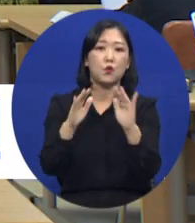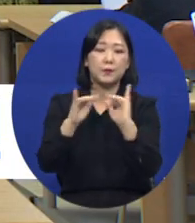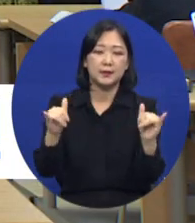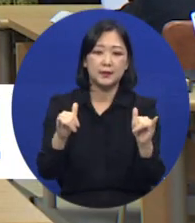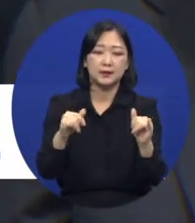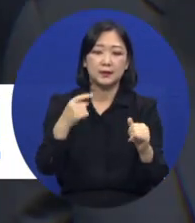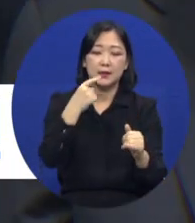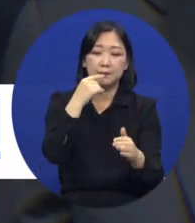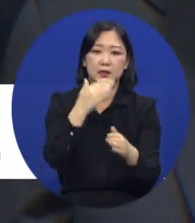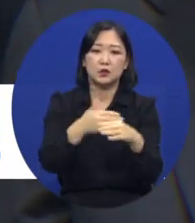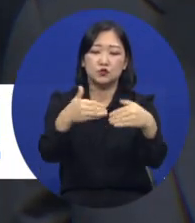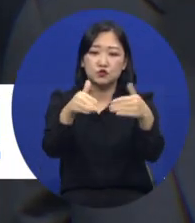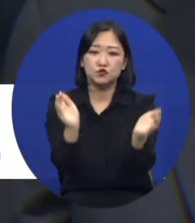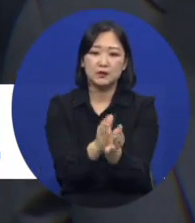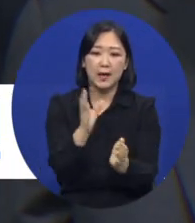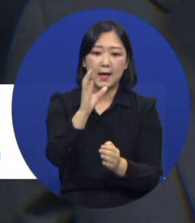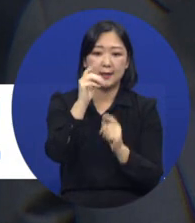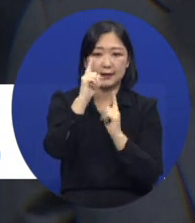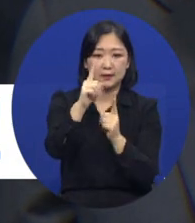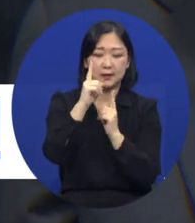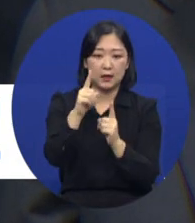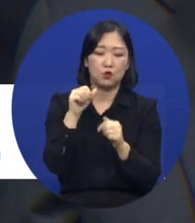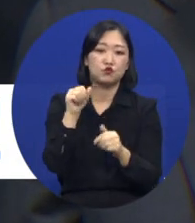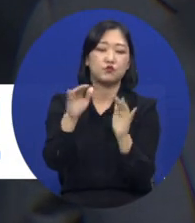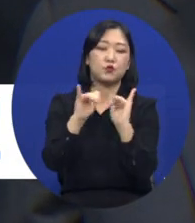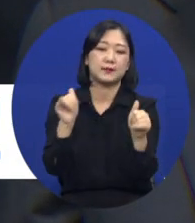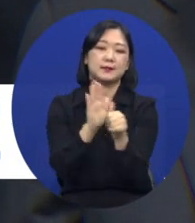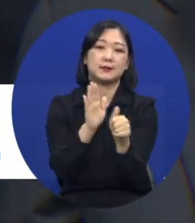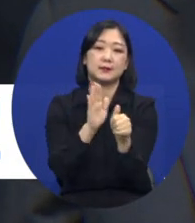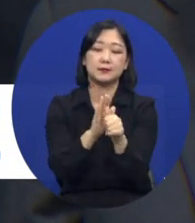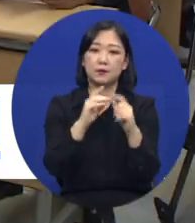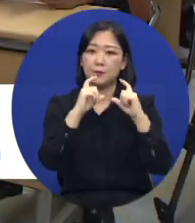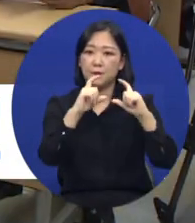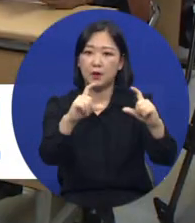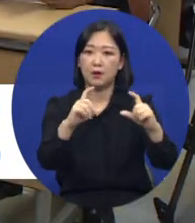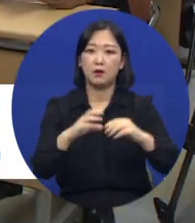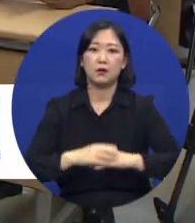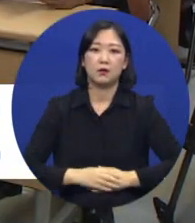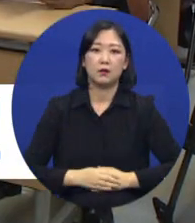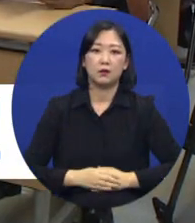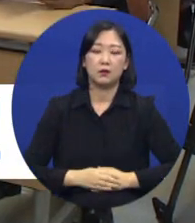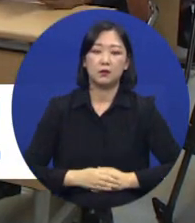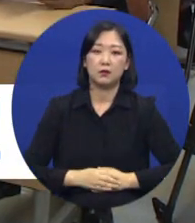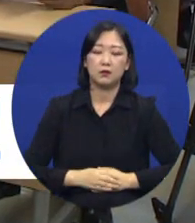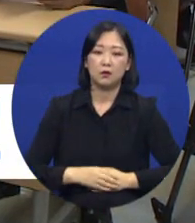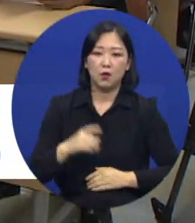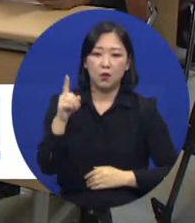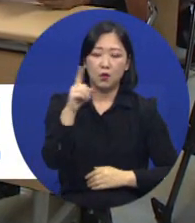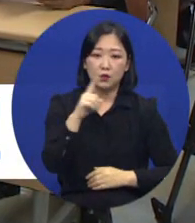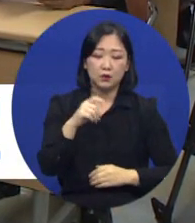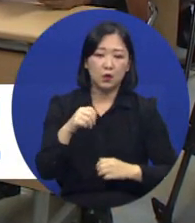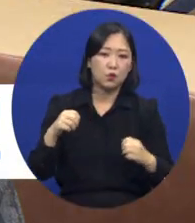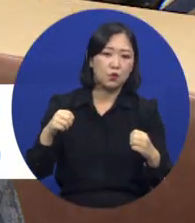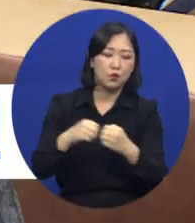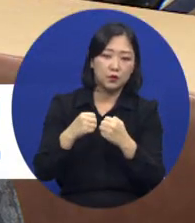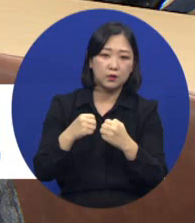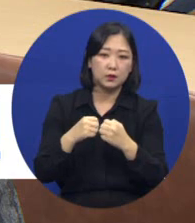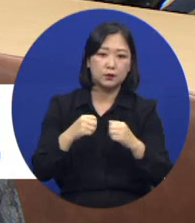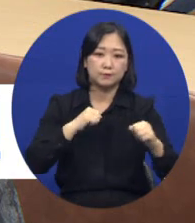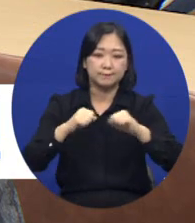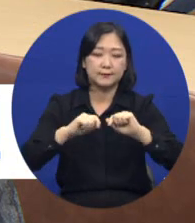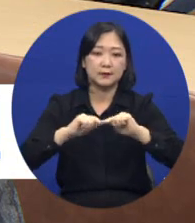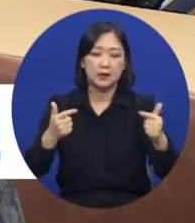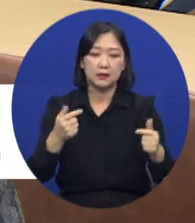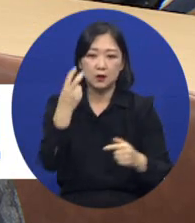민주당의 가치에 합당한 이낙연 후보를 지지한다고 선언했습니다. 이들은 야당의 어떤 공격에도 끄떡없는